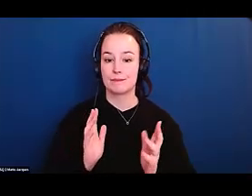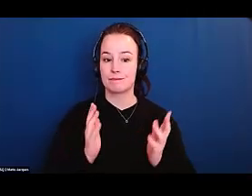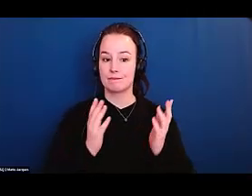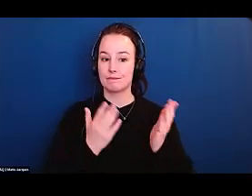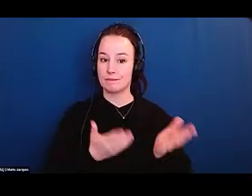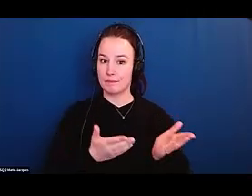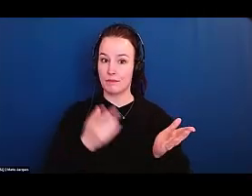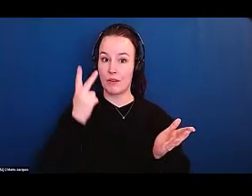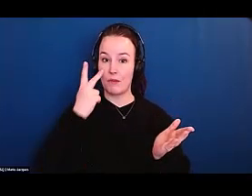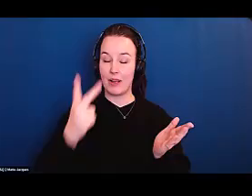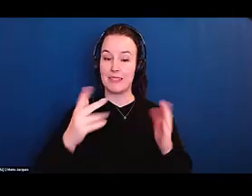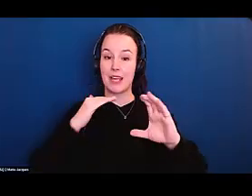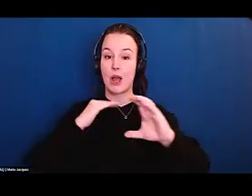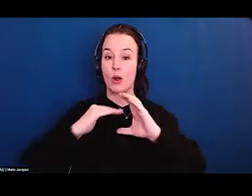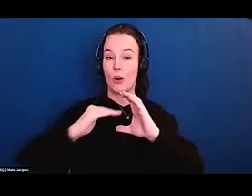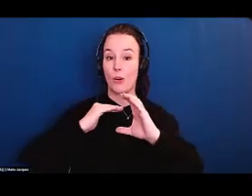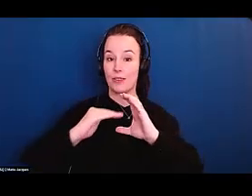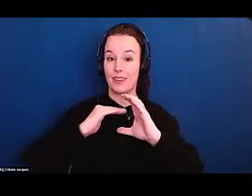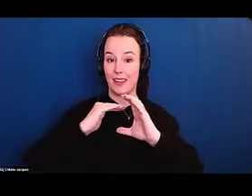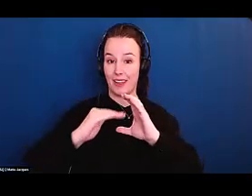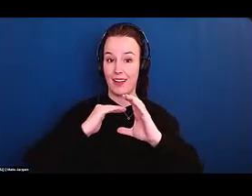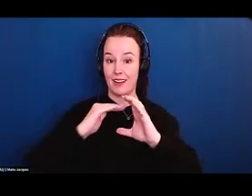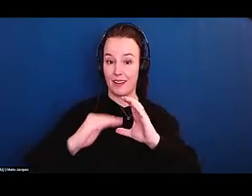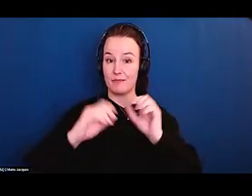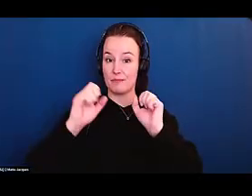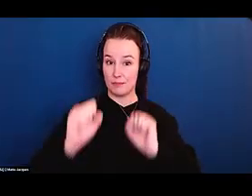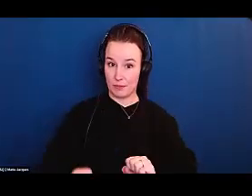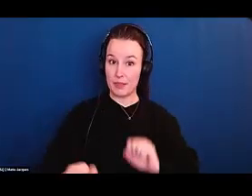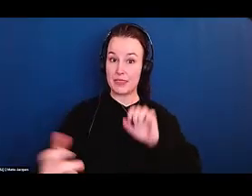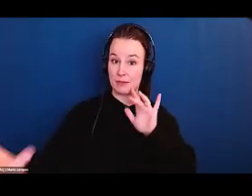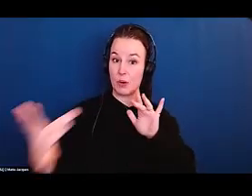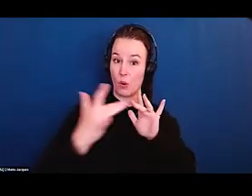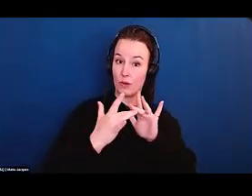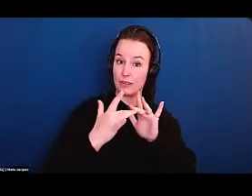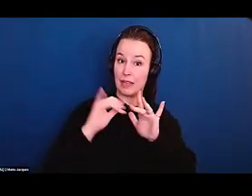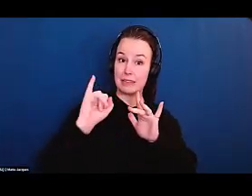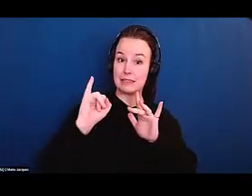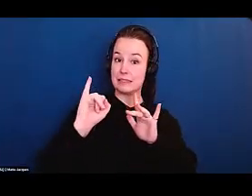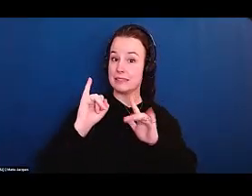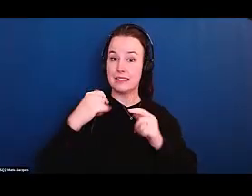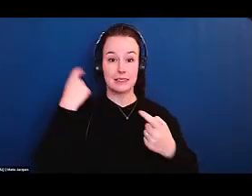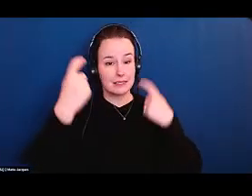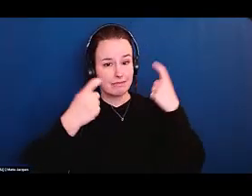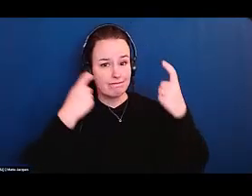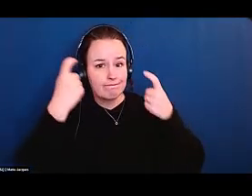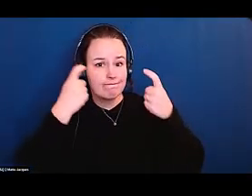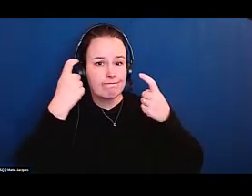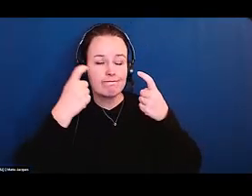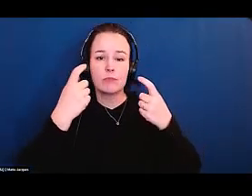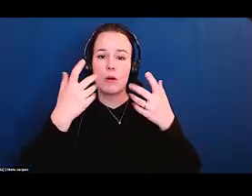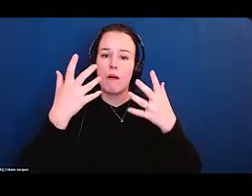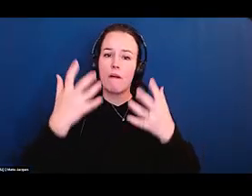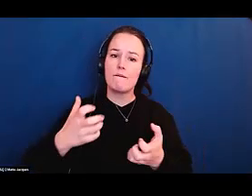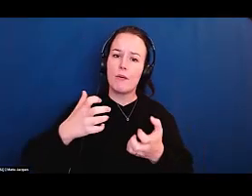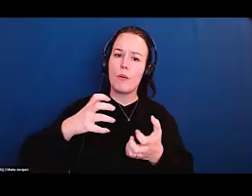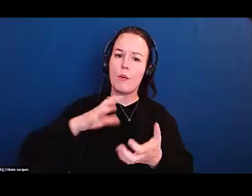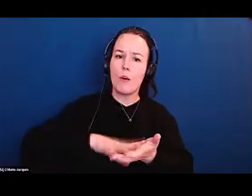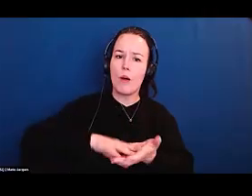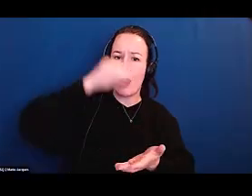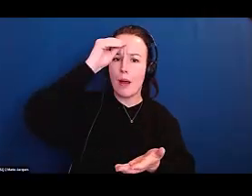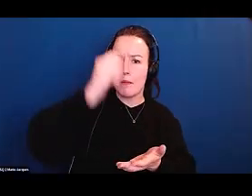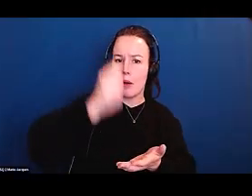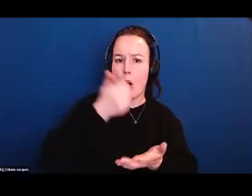Et voici le courriel que vous pouvez utiliser si vous avez des questions, si vous voulez